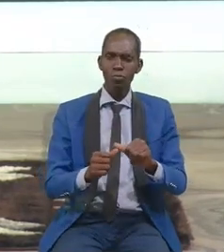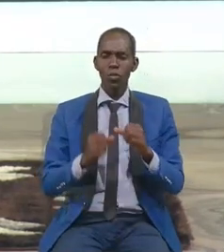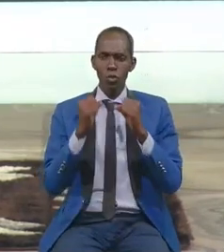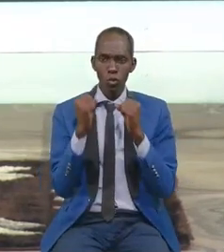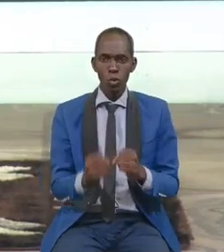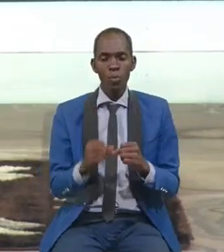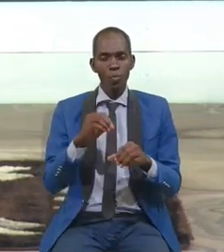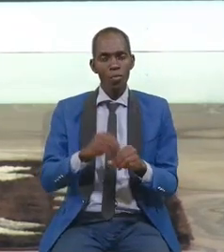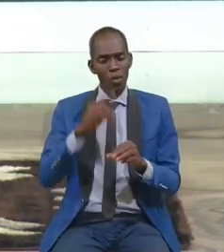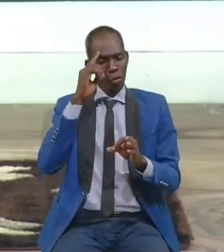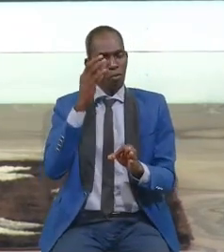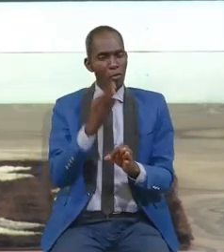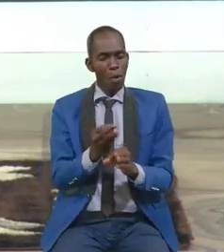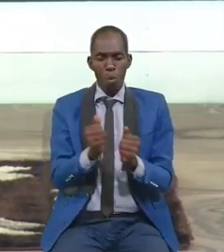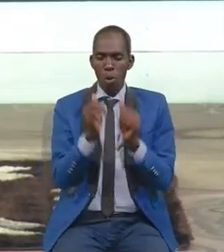espérance.